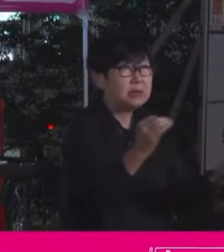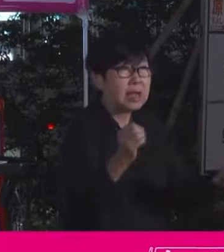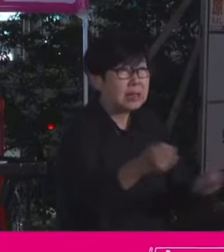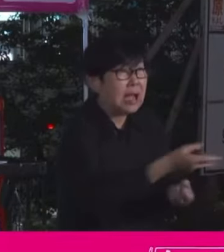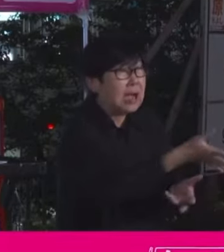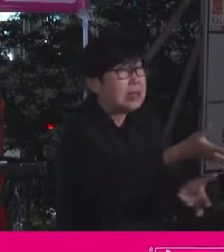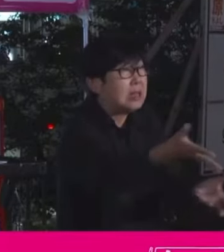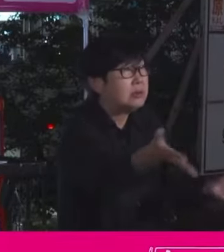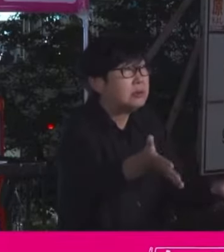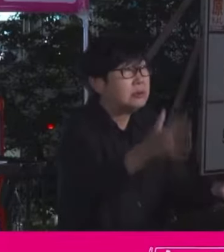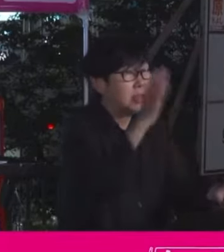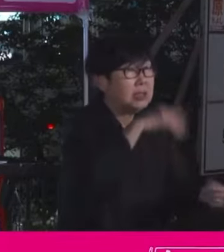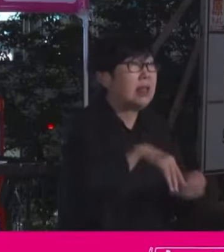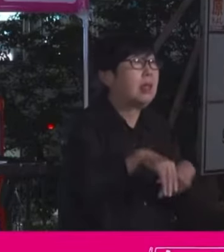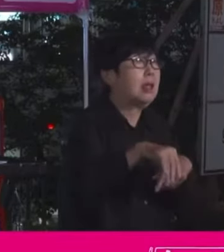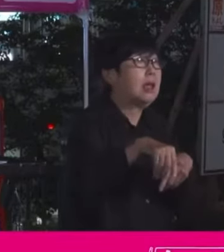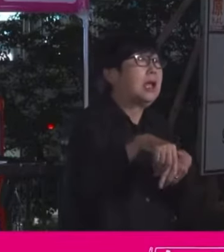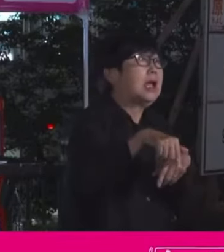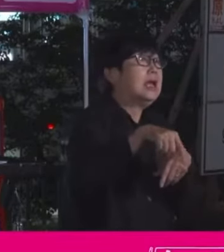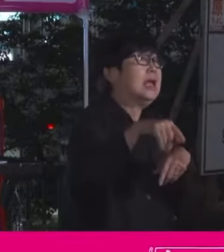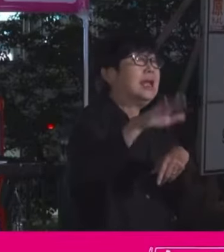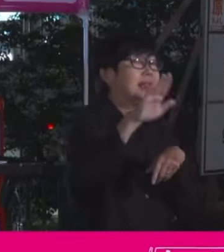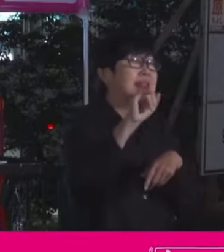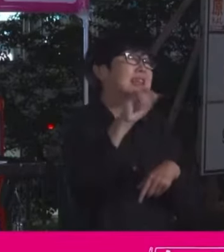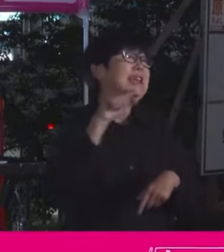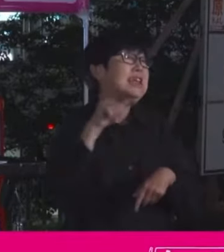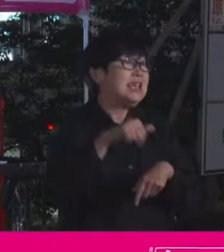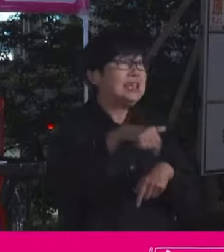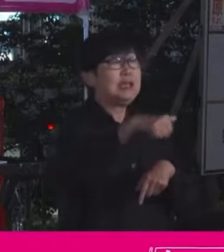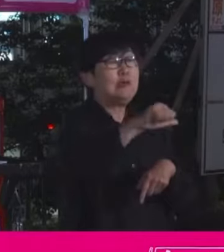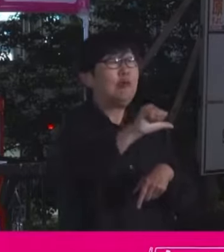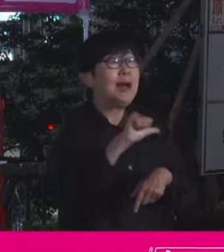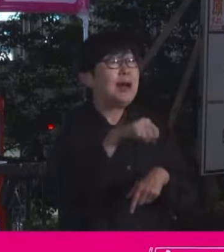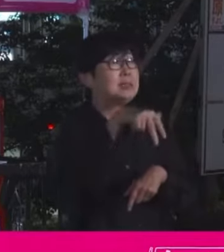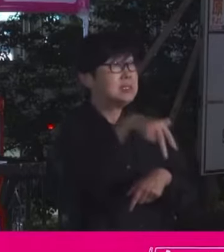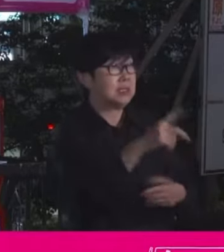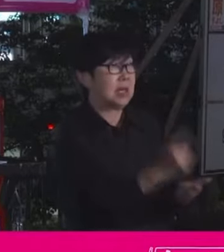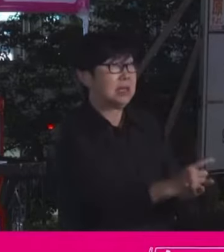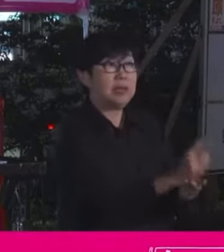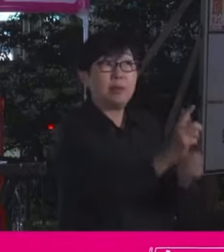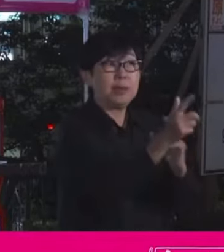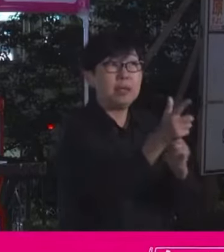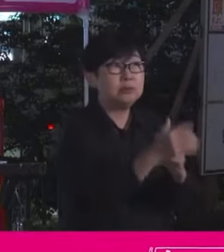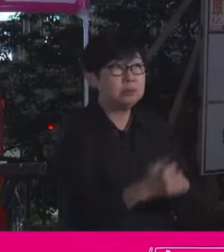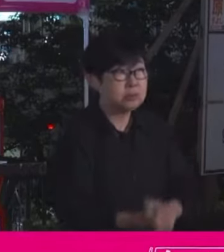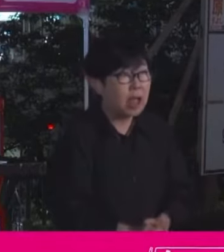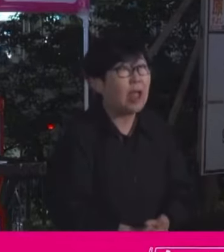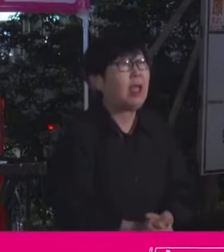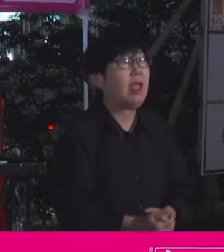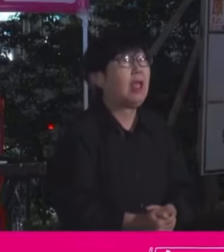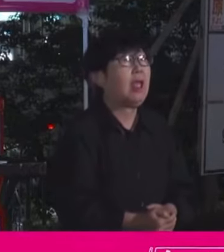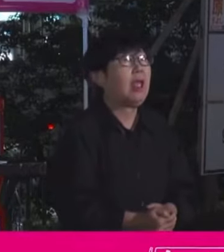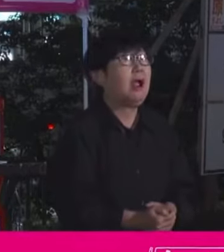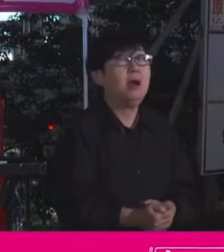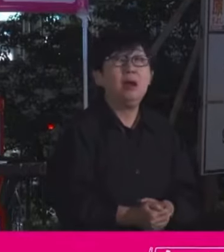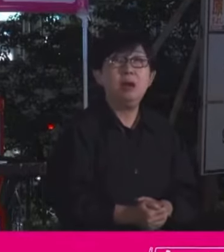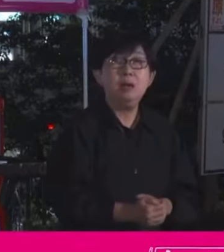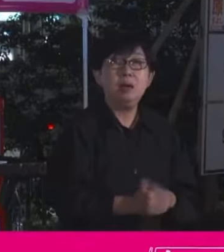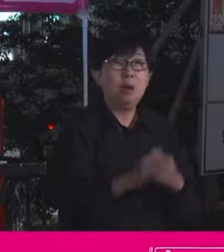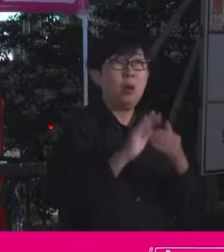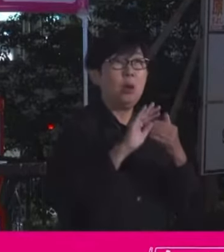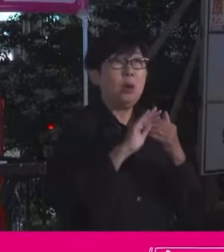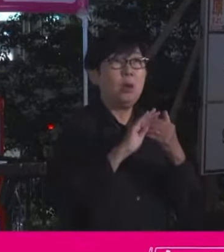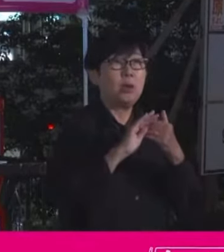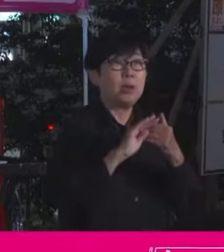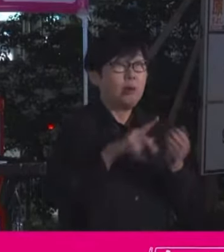言ったようにこれは PFAS、ね、使っているところってのはここだけじゃない、日本だけじゃない。じゃあしょうがないからってそうじゃなくて、他の国、例え